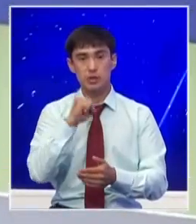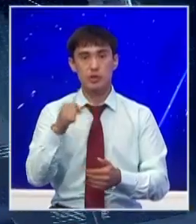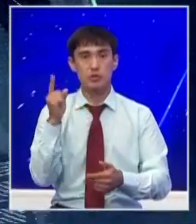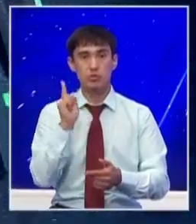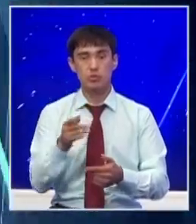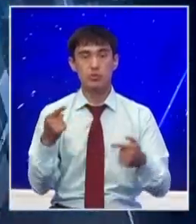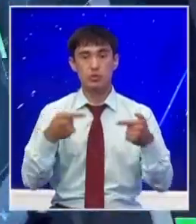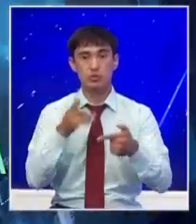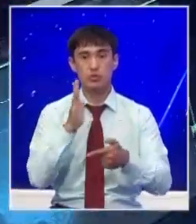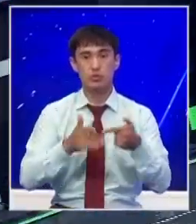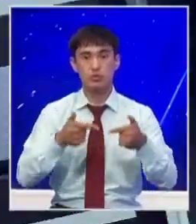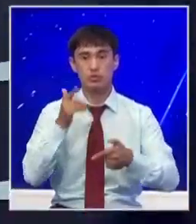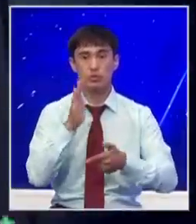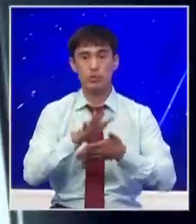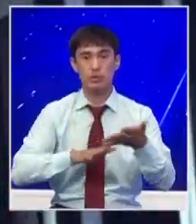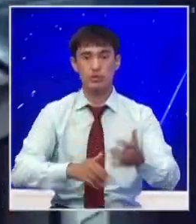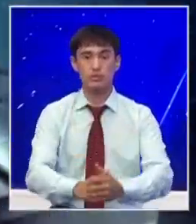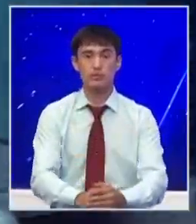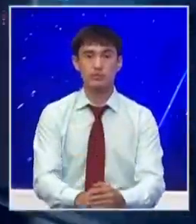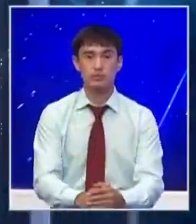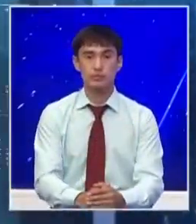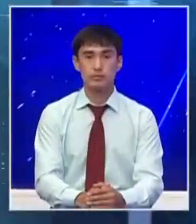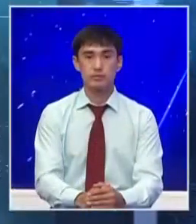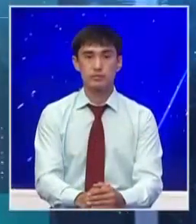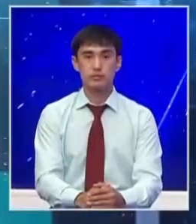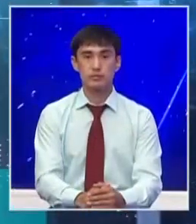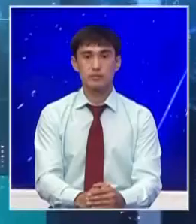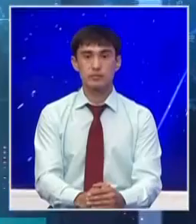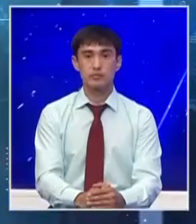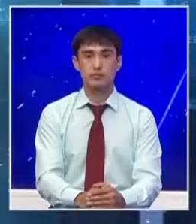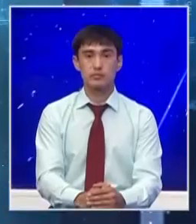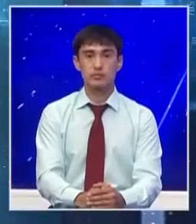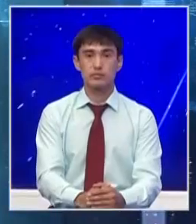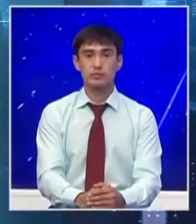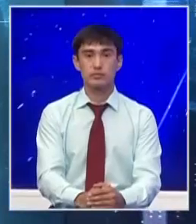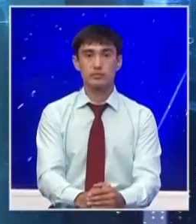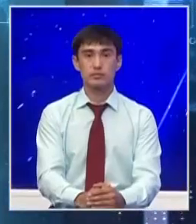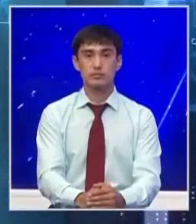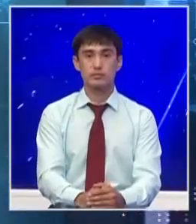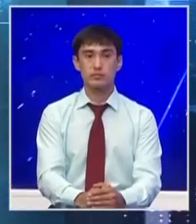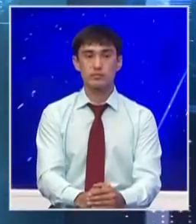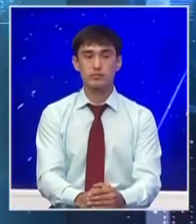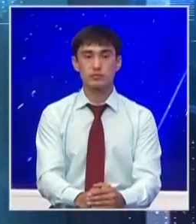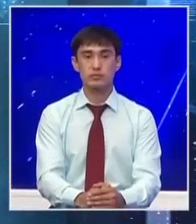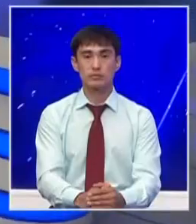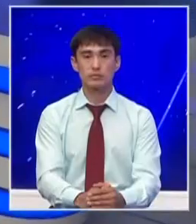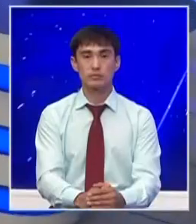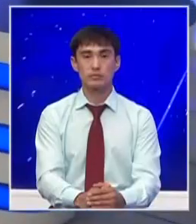жүздеспек. Спорт жаңалықтарын ғаламтор ақпараттары негізінде дайындаған Шалқар Нұрмұхамбет, Жетісу арнасы.